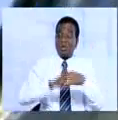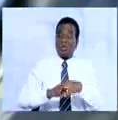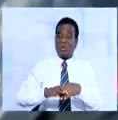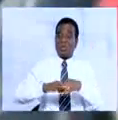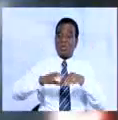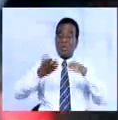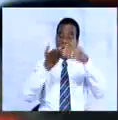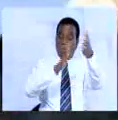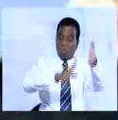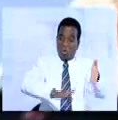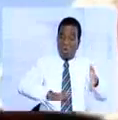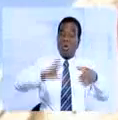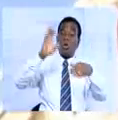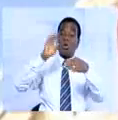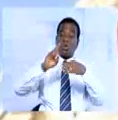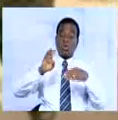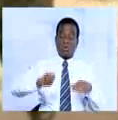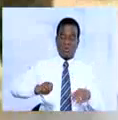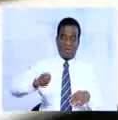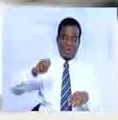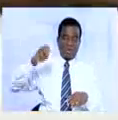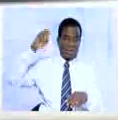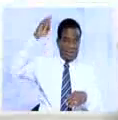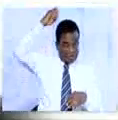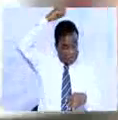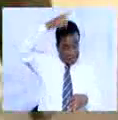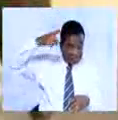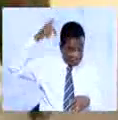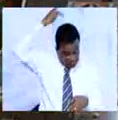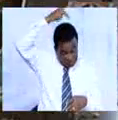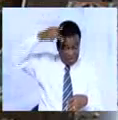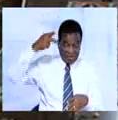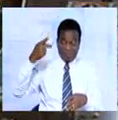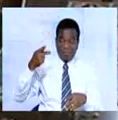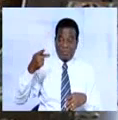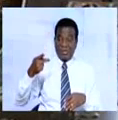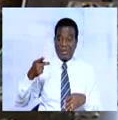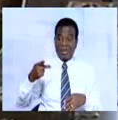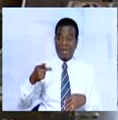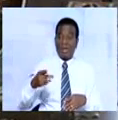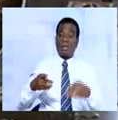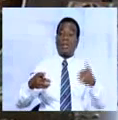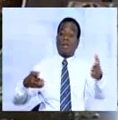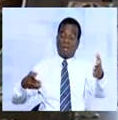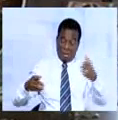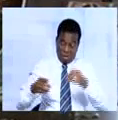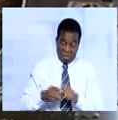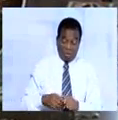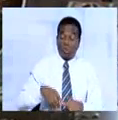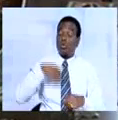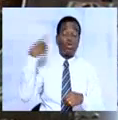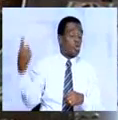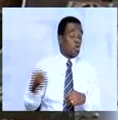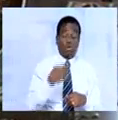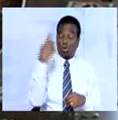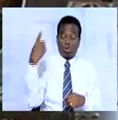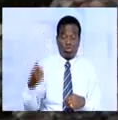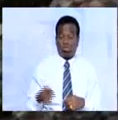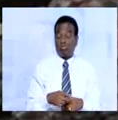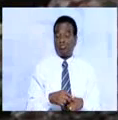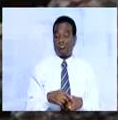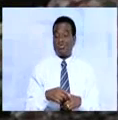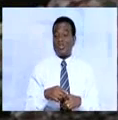Seuls les milices en tout genre surnagent dans ce chaos et font régner leur loi. Dernière victime, le Premier ministre, kidnappé quelques heures